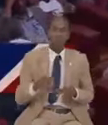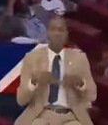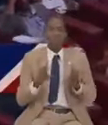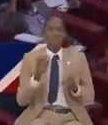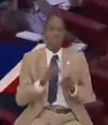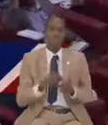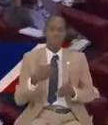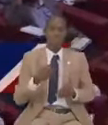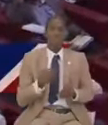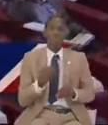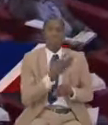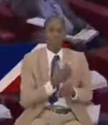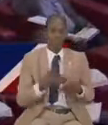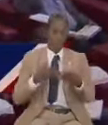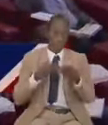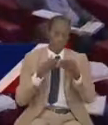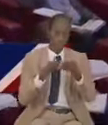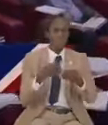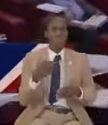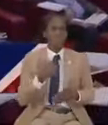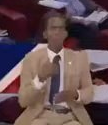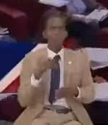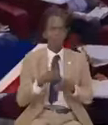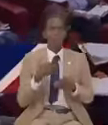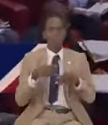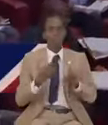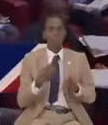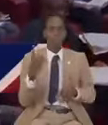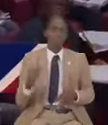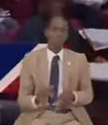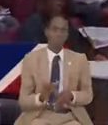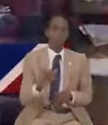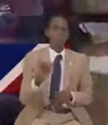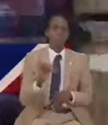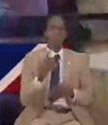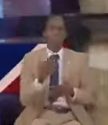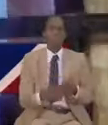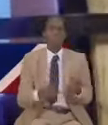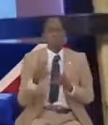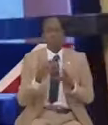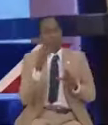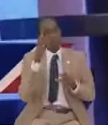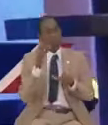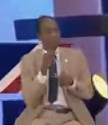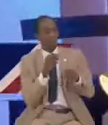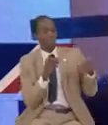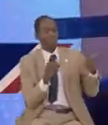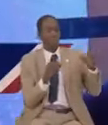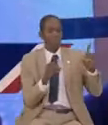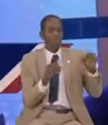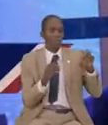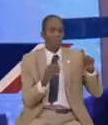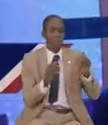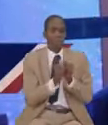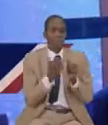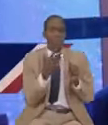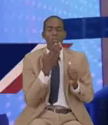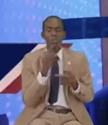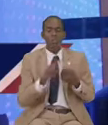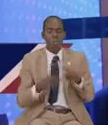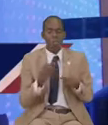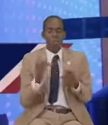il conduit moi sur la voie de l'éternité ce que tu as fait pour eux et j'étais ferme sans